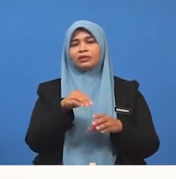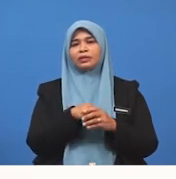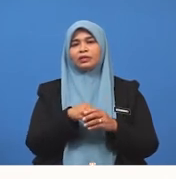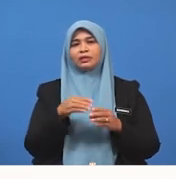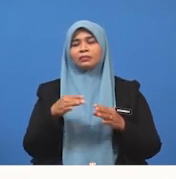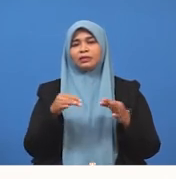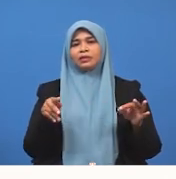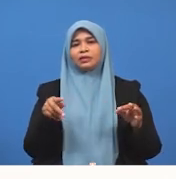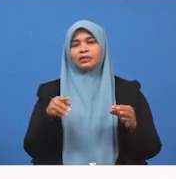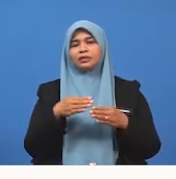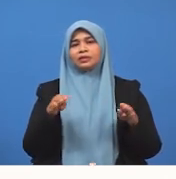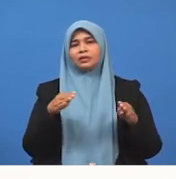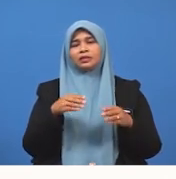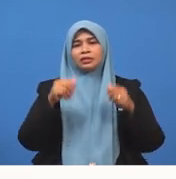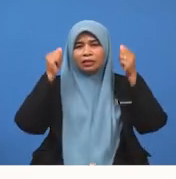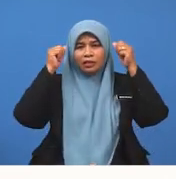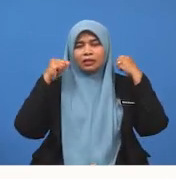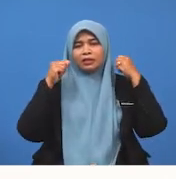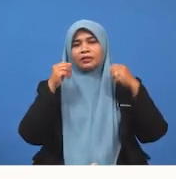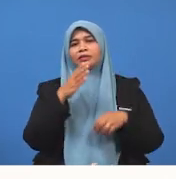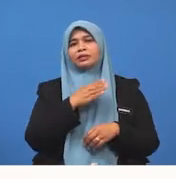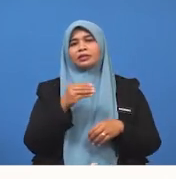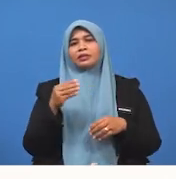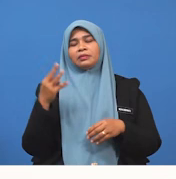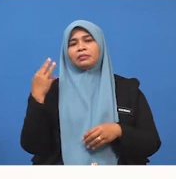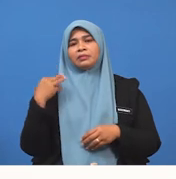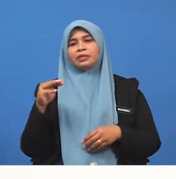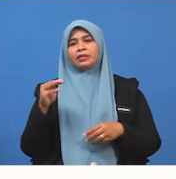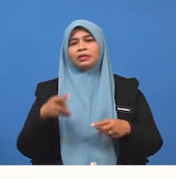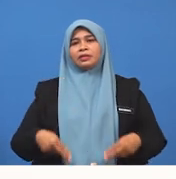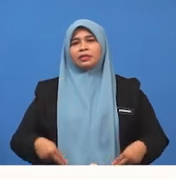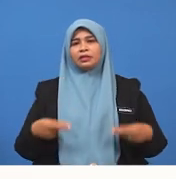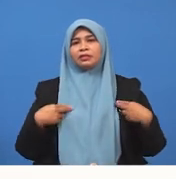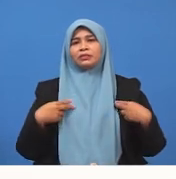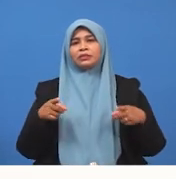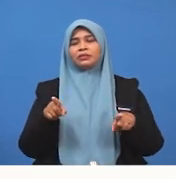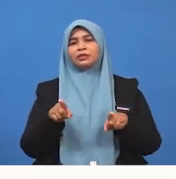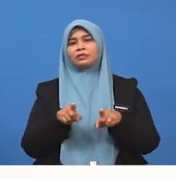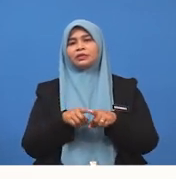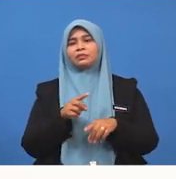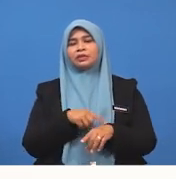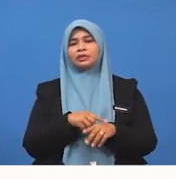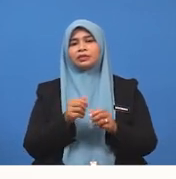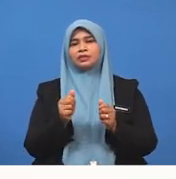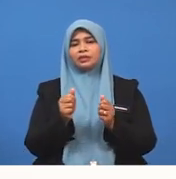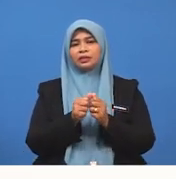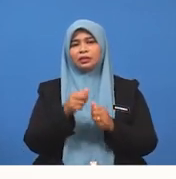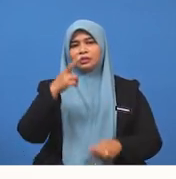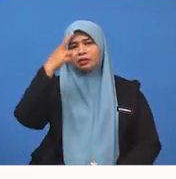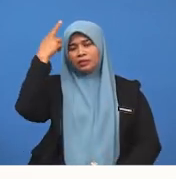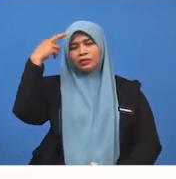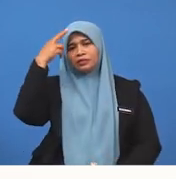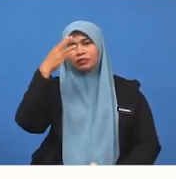mereka hidup sezaman dengan Rasulullah Shallallahu Alaihi Wasallam serta sempat